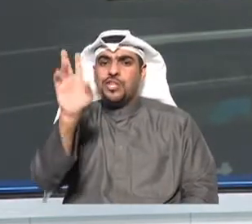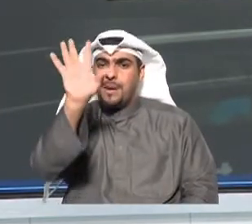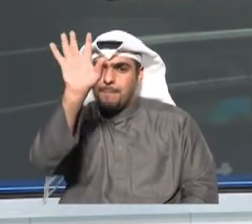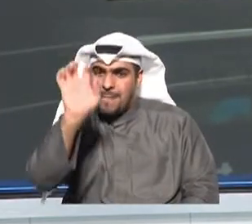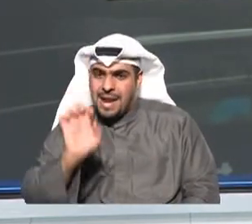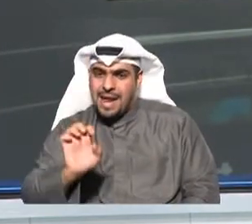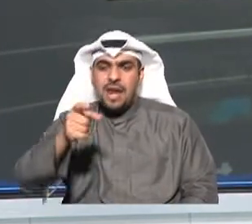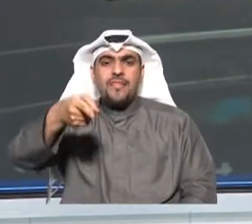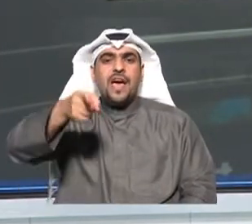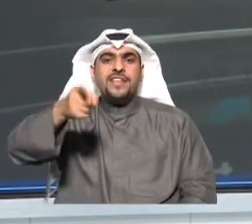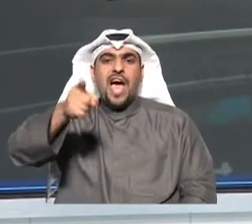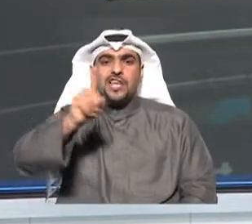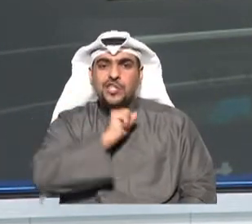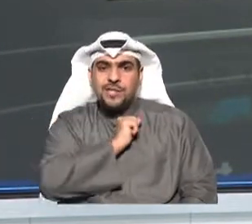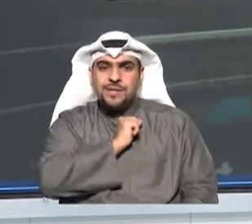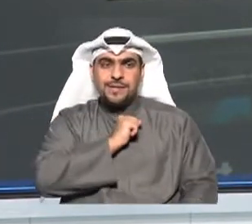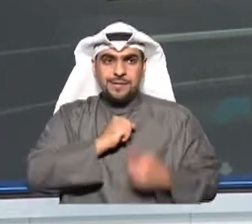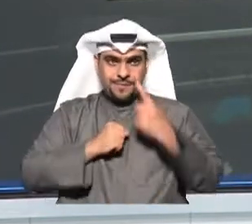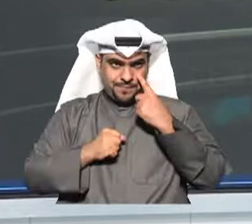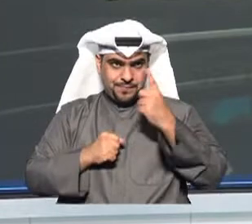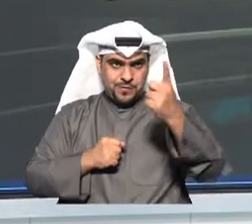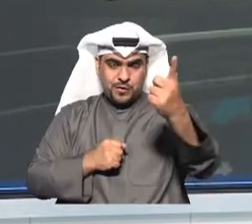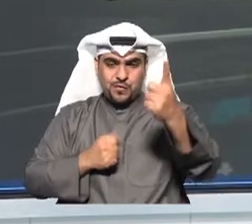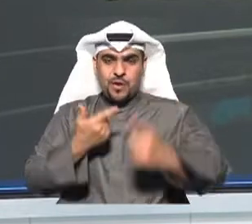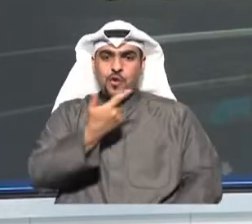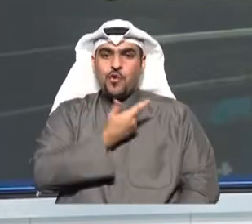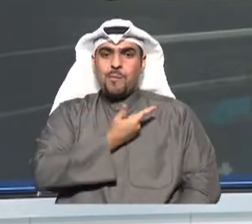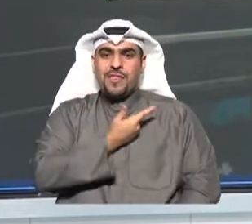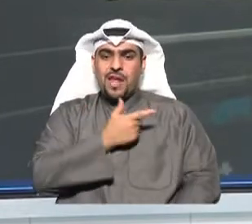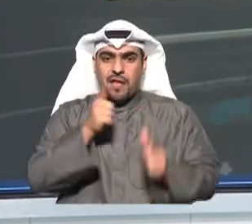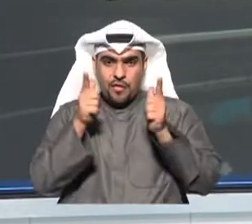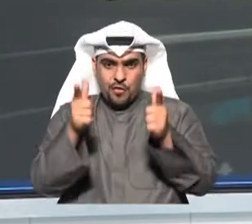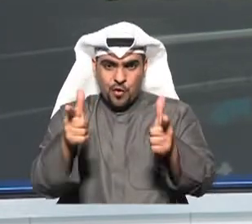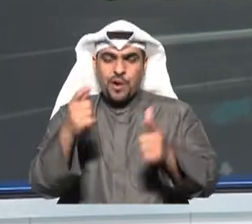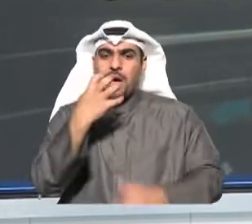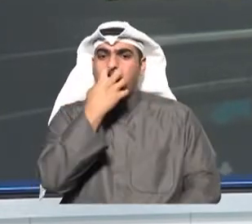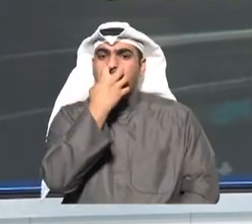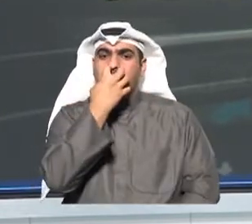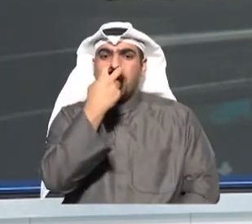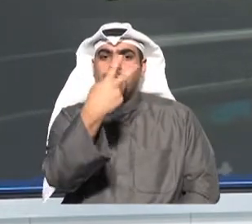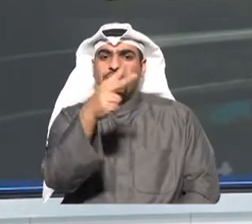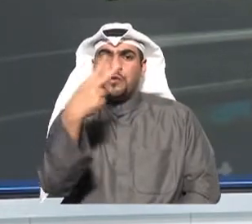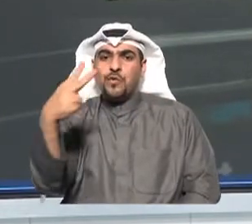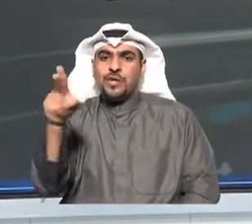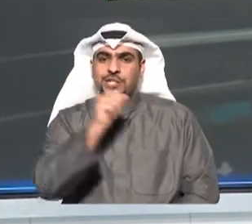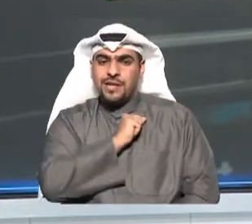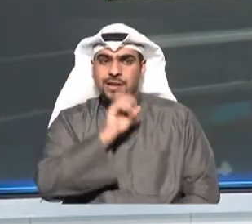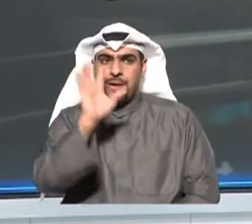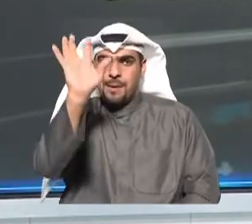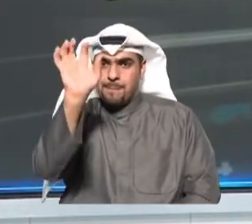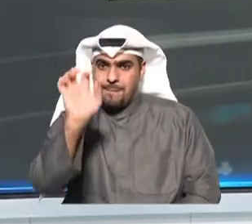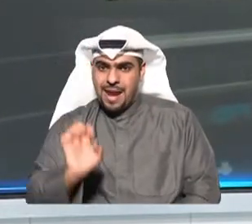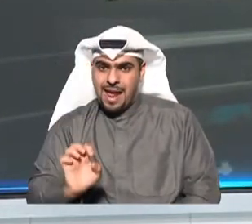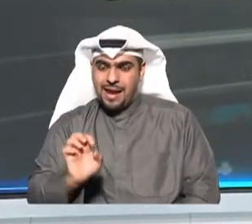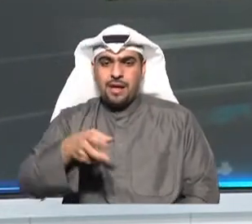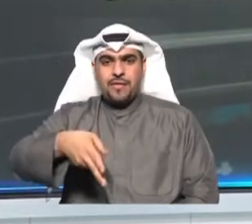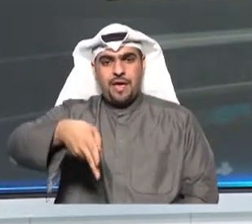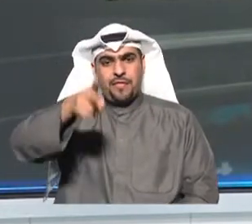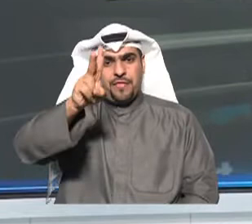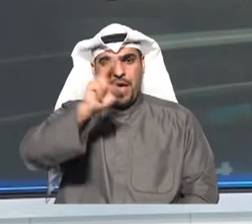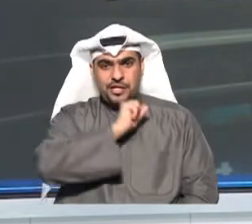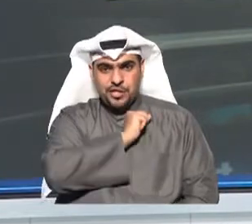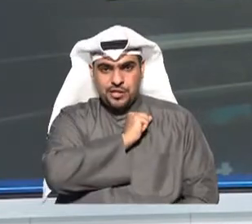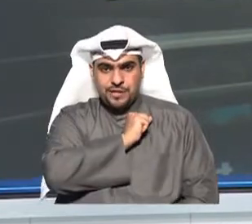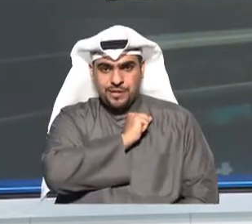الثلاثاء درجات الحرارة العظمى المتوقعة في مدينة الكويت 22 درجة مئوية، بالنسبة للصغرى 12 درجة مئوية. أجواء دافئة